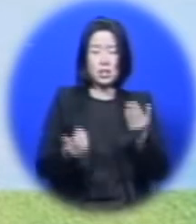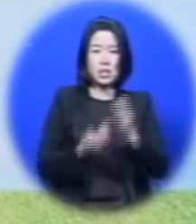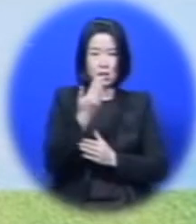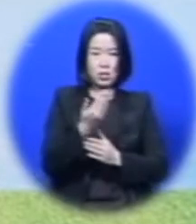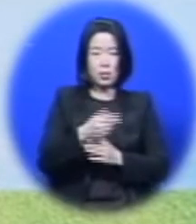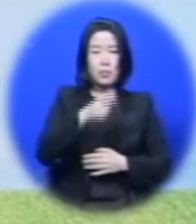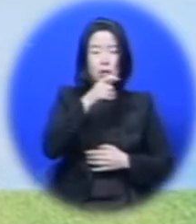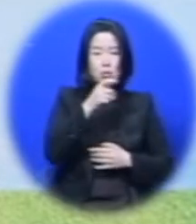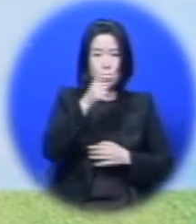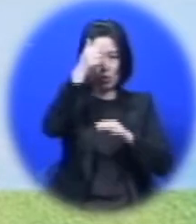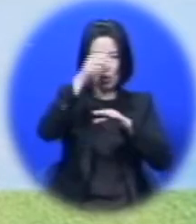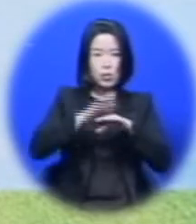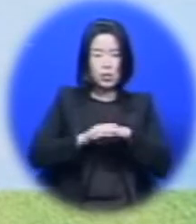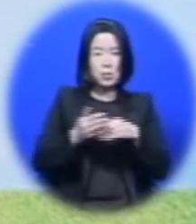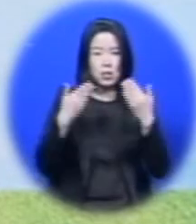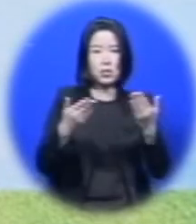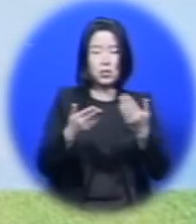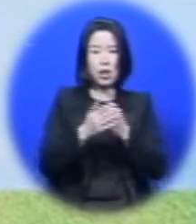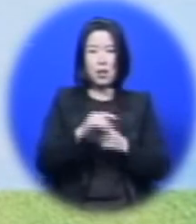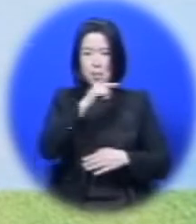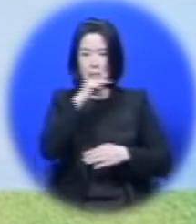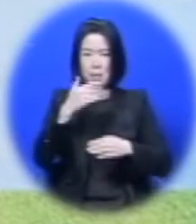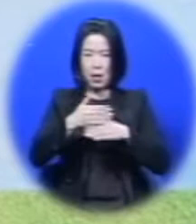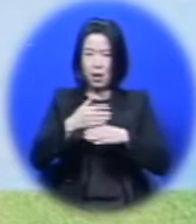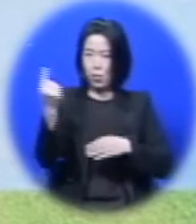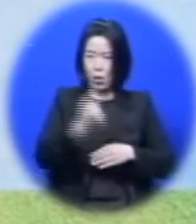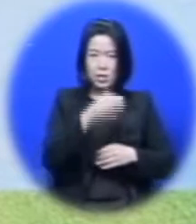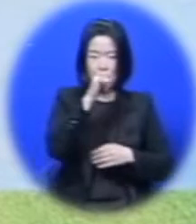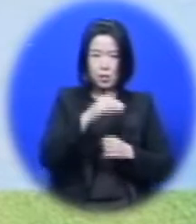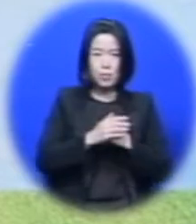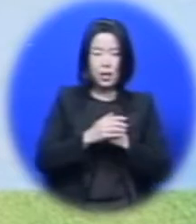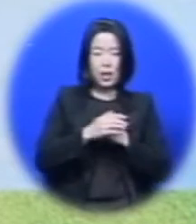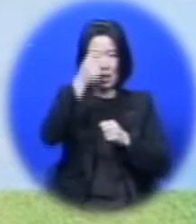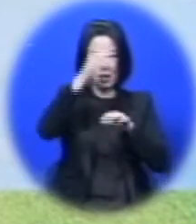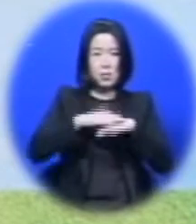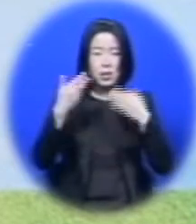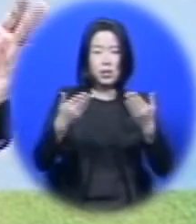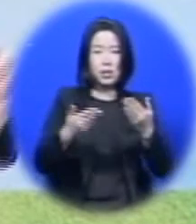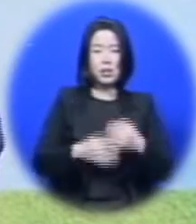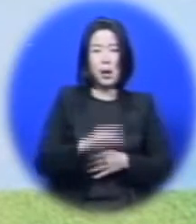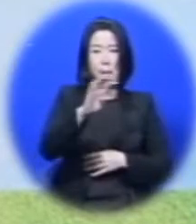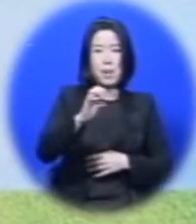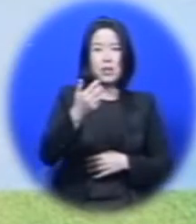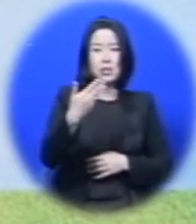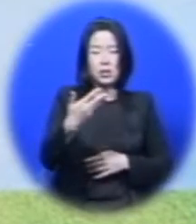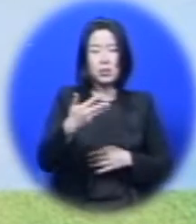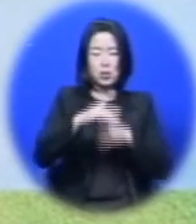예배를 드리는데 공산군이 닥쳤습니다. 예배 드리는 48명을 모조리